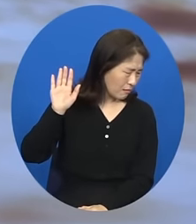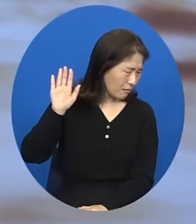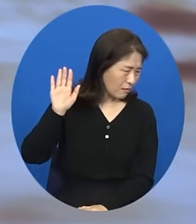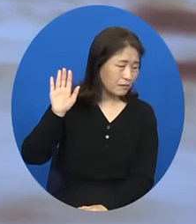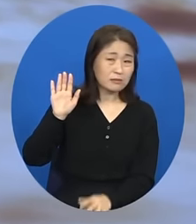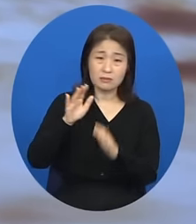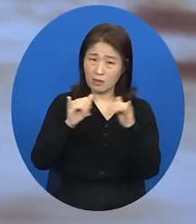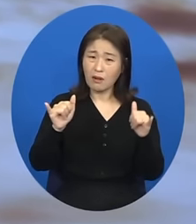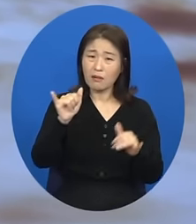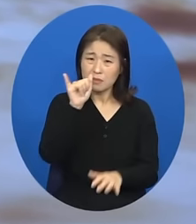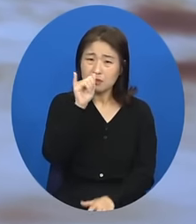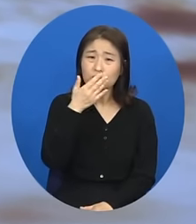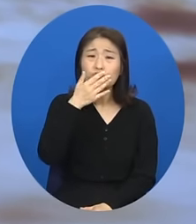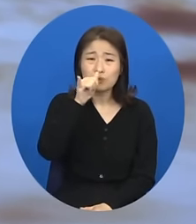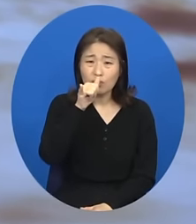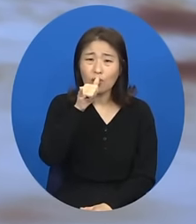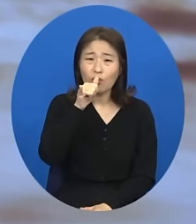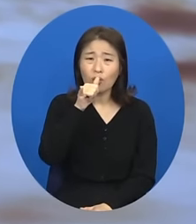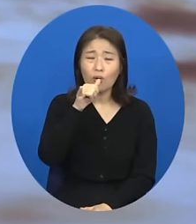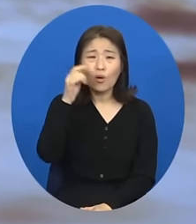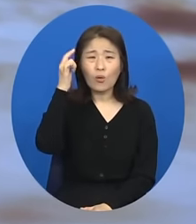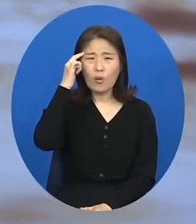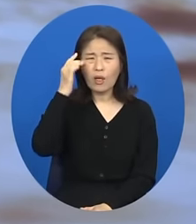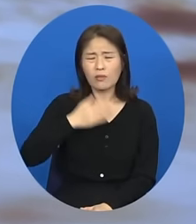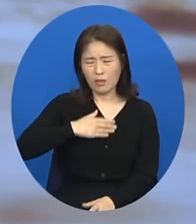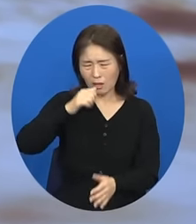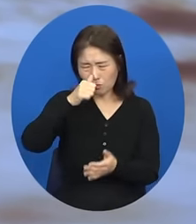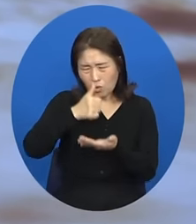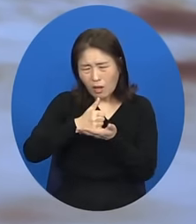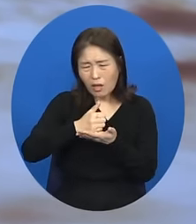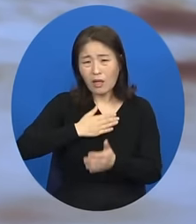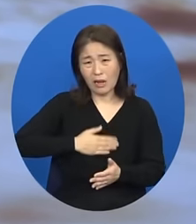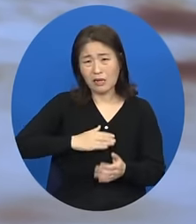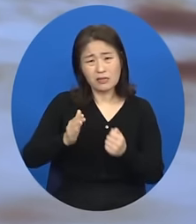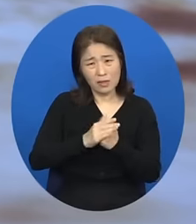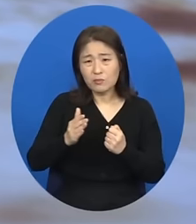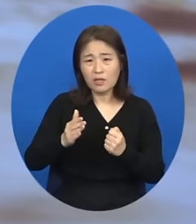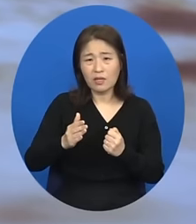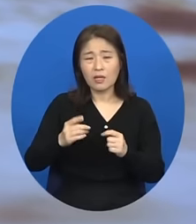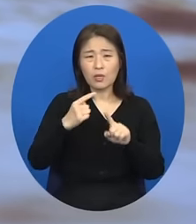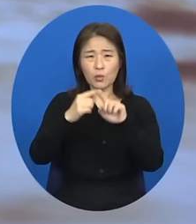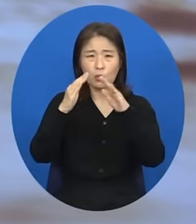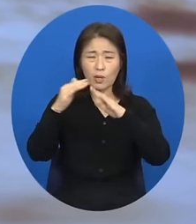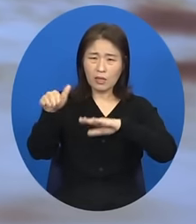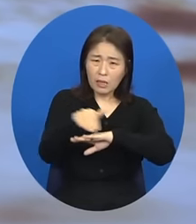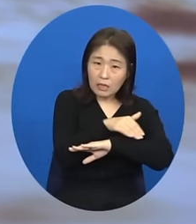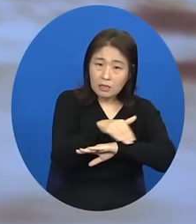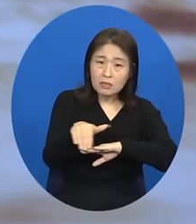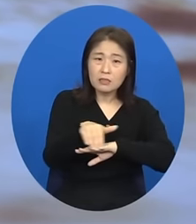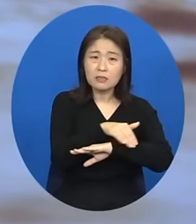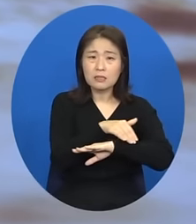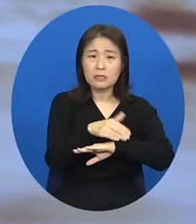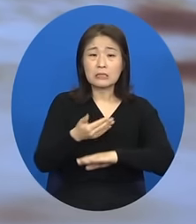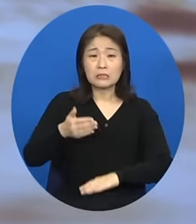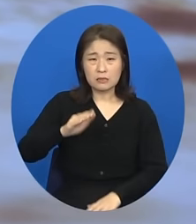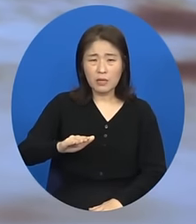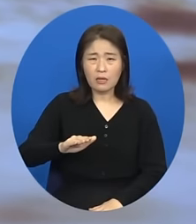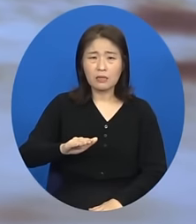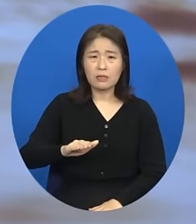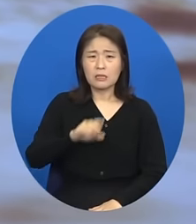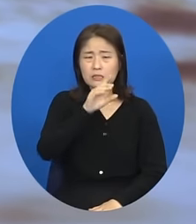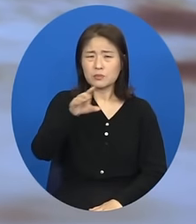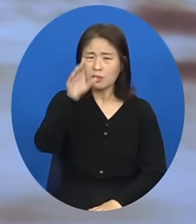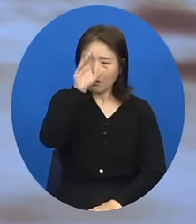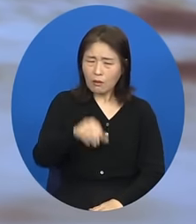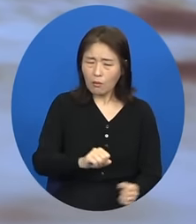어쩌면 자포자기하면서 지내는 분들, 교회는 나오지만 기쁨과 감사와 십자가의 회복은 없고